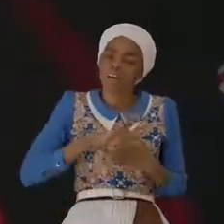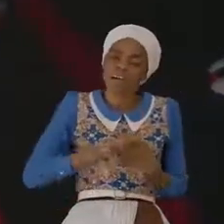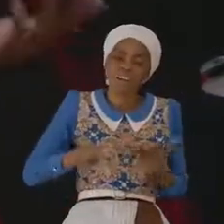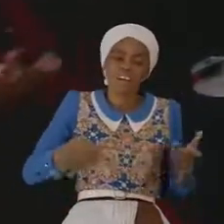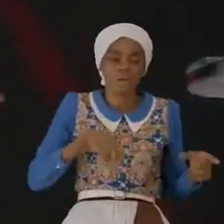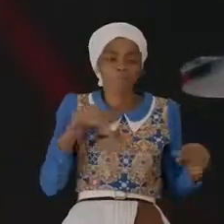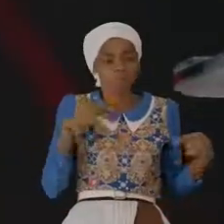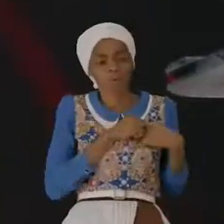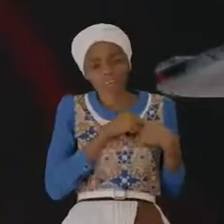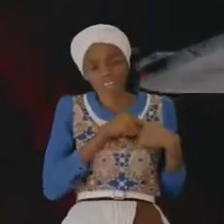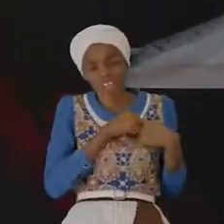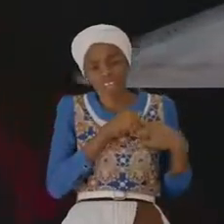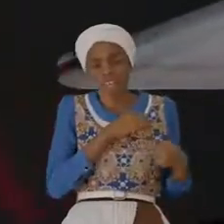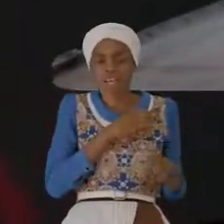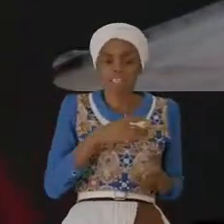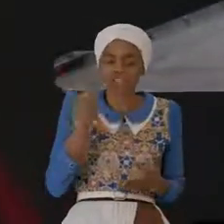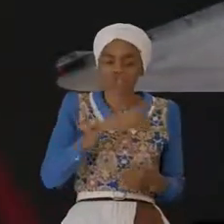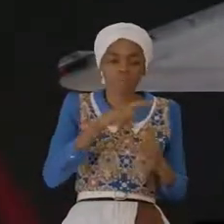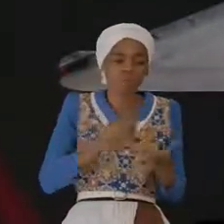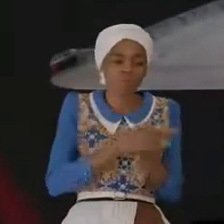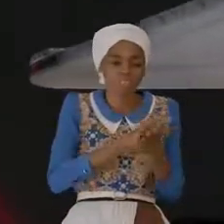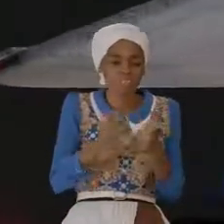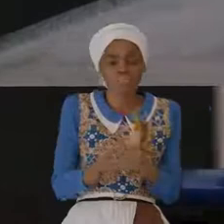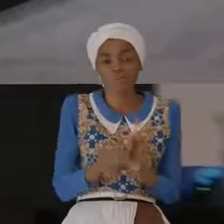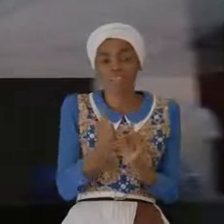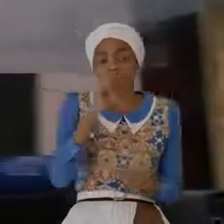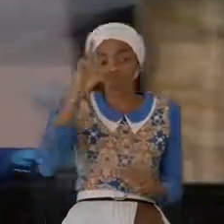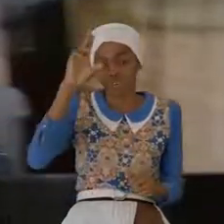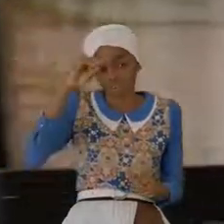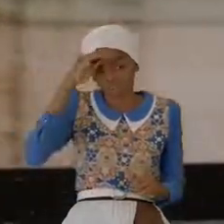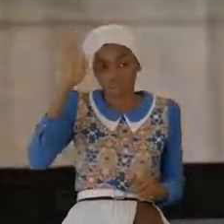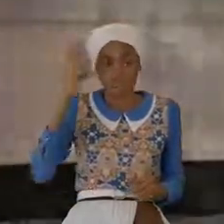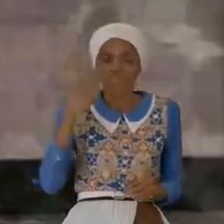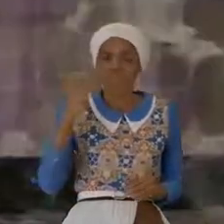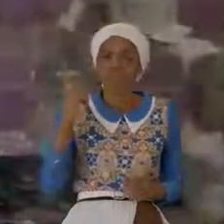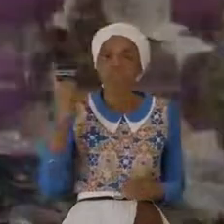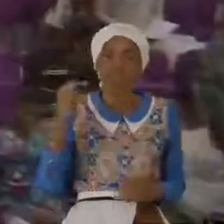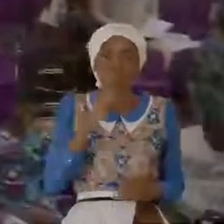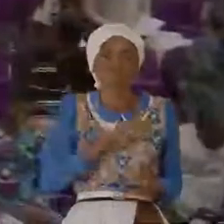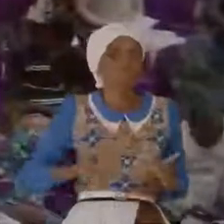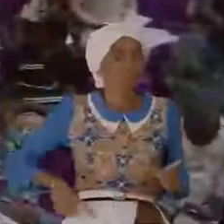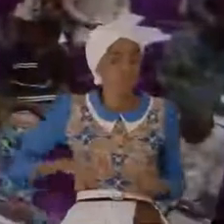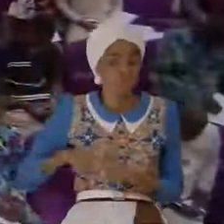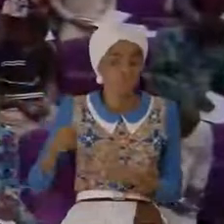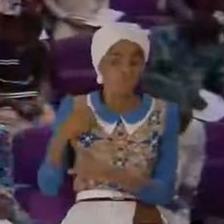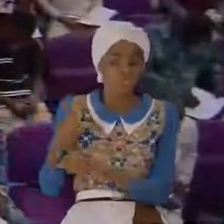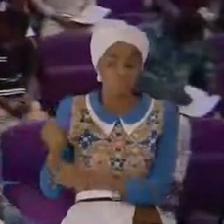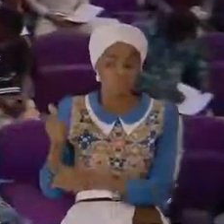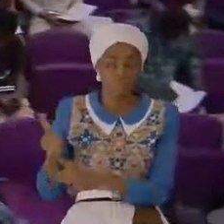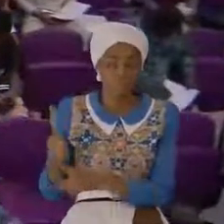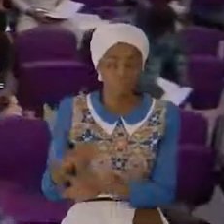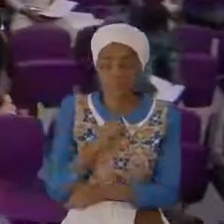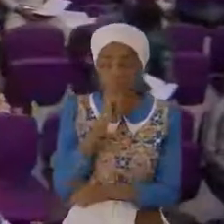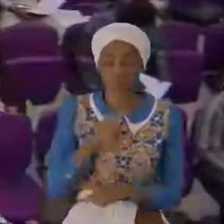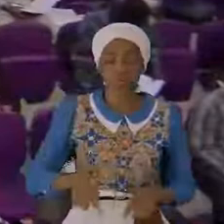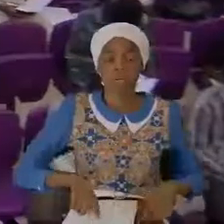bonne conscience, ils parlent de la sanctification sur laquelle personne ne verra le Seigneur. Mais eux-mêmes ne mènent